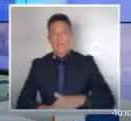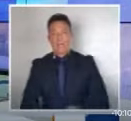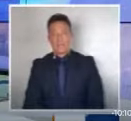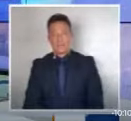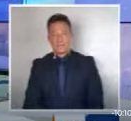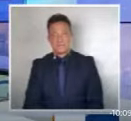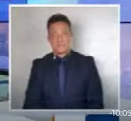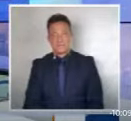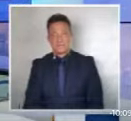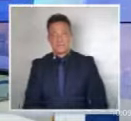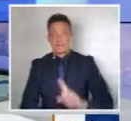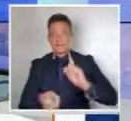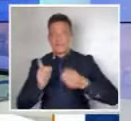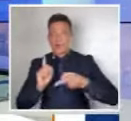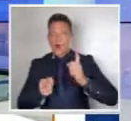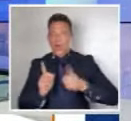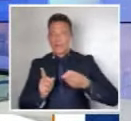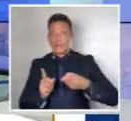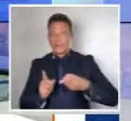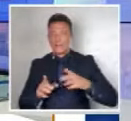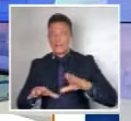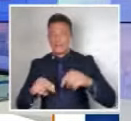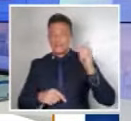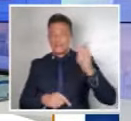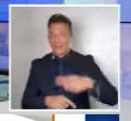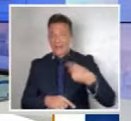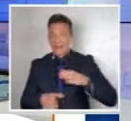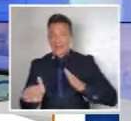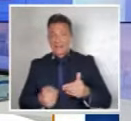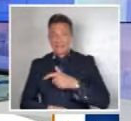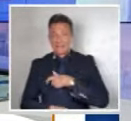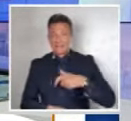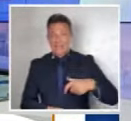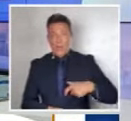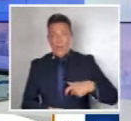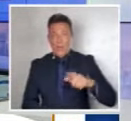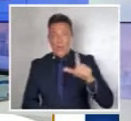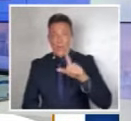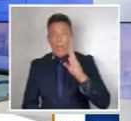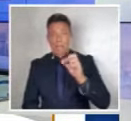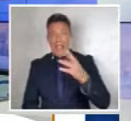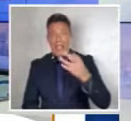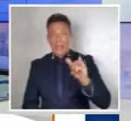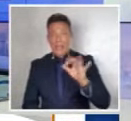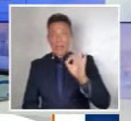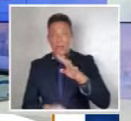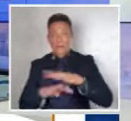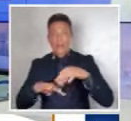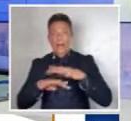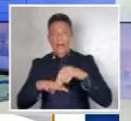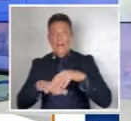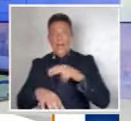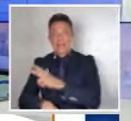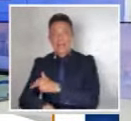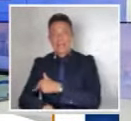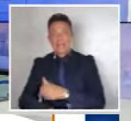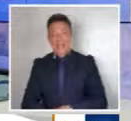La politica al via per il candidato sindaco Luca Braia, un giro a tappe nei quartieri di Matera. Ce ne parla Davide